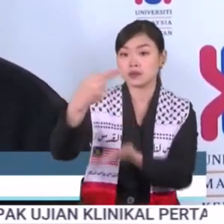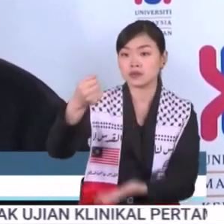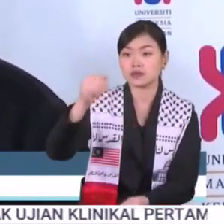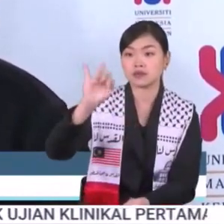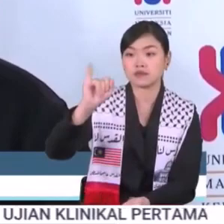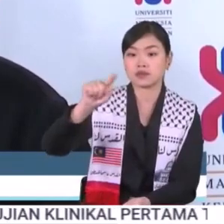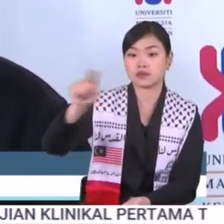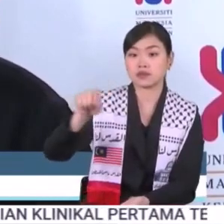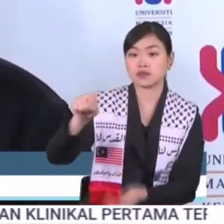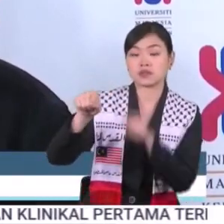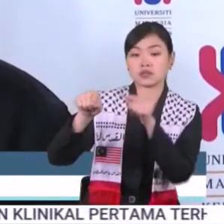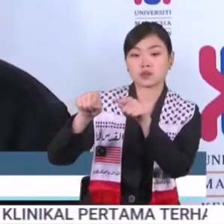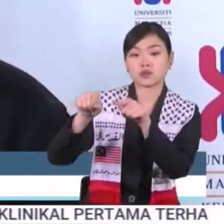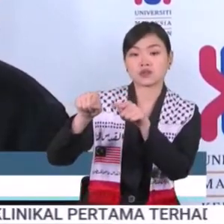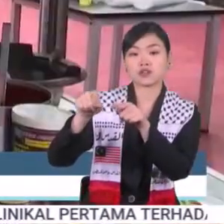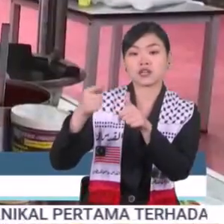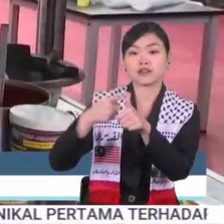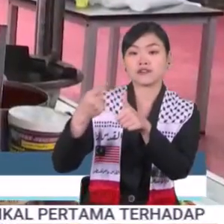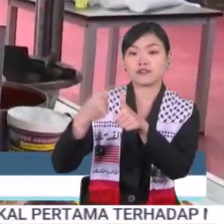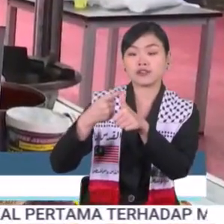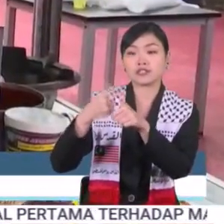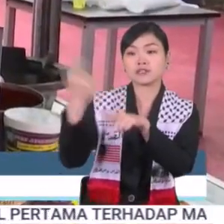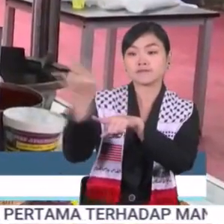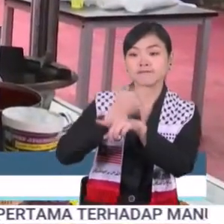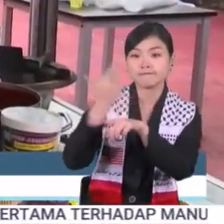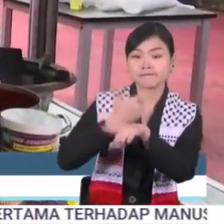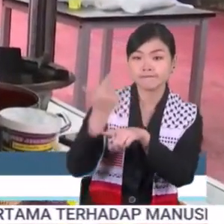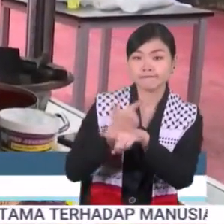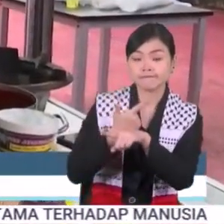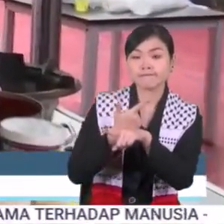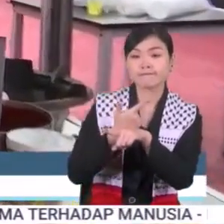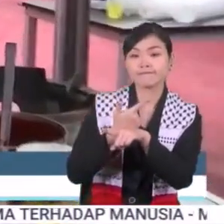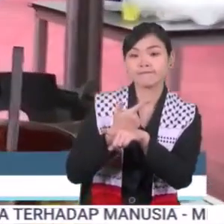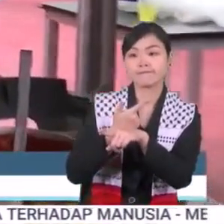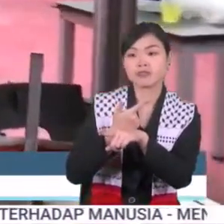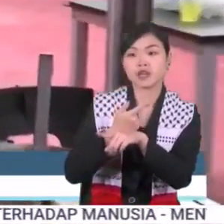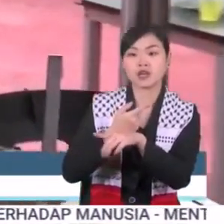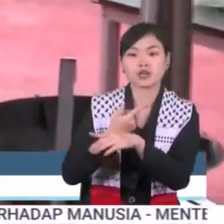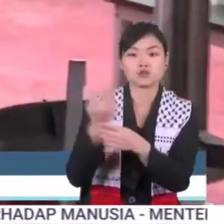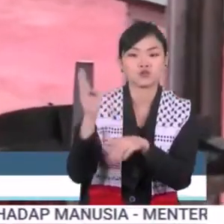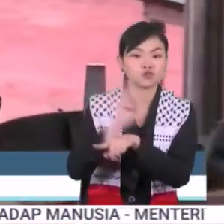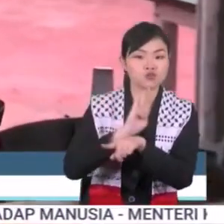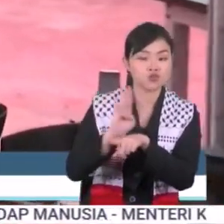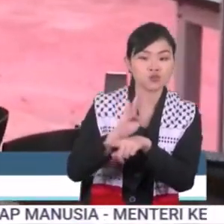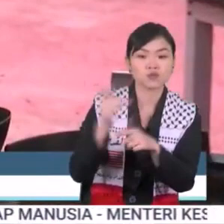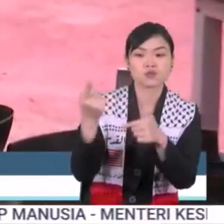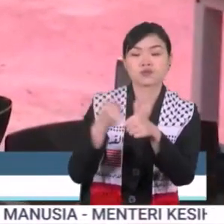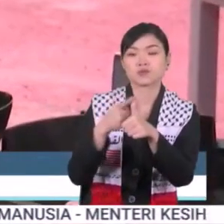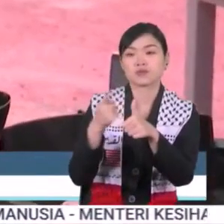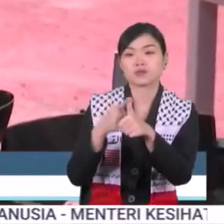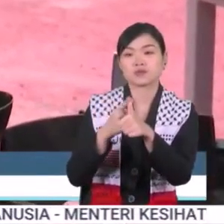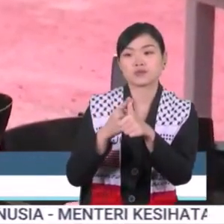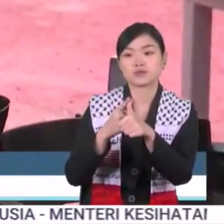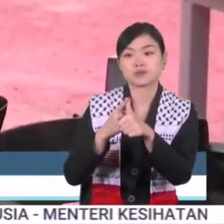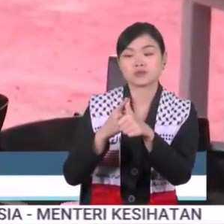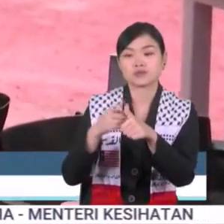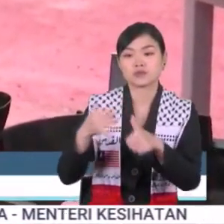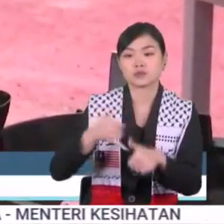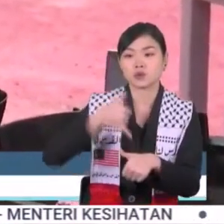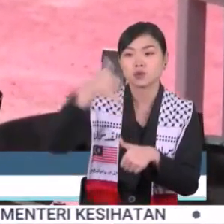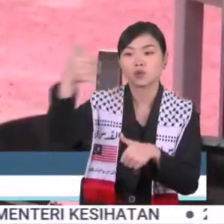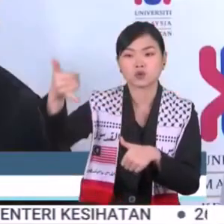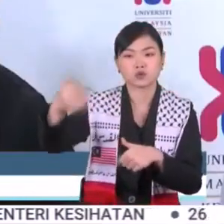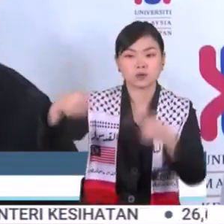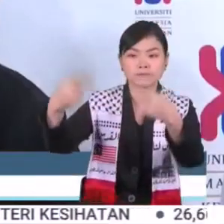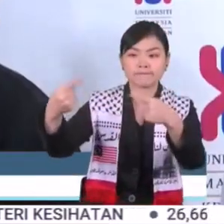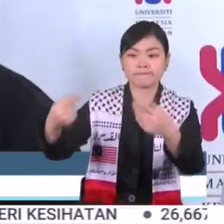dalam memberikan yang pertama latihan dan latihan keusahawananlah apa saja yang diperlukan contohnya kita hantar Hafiz ke picingpaching